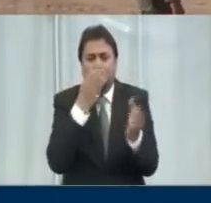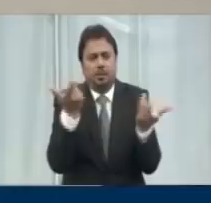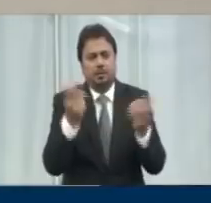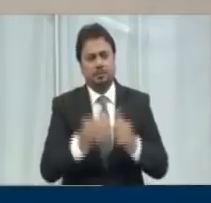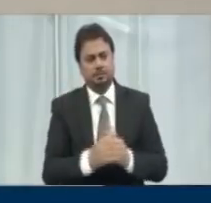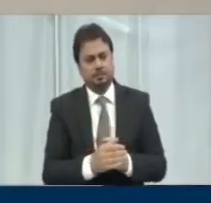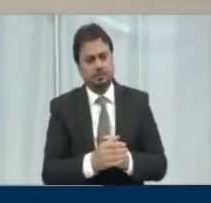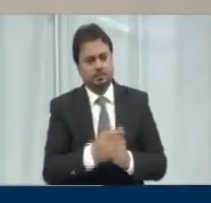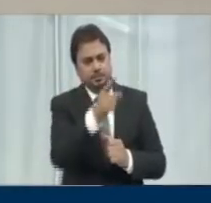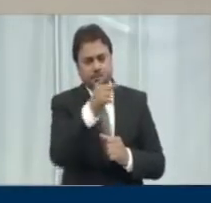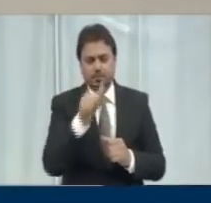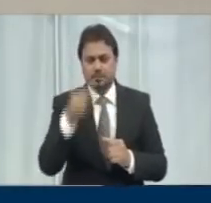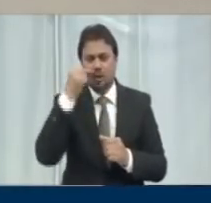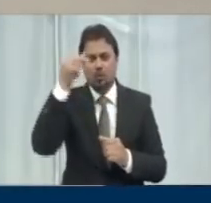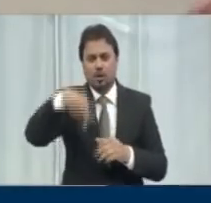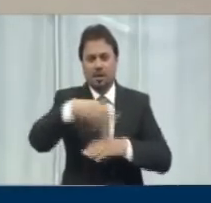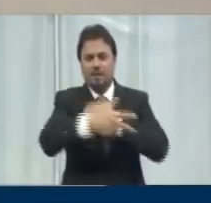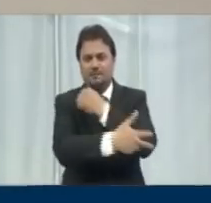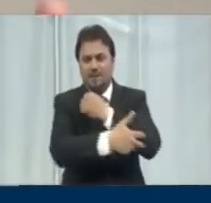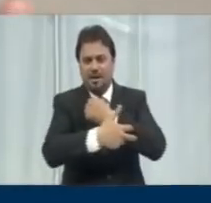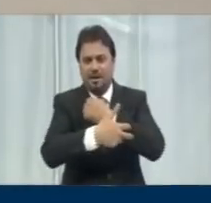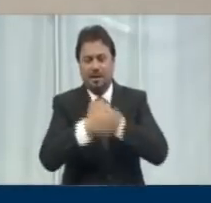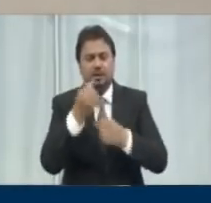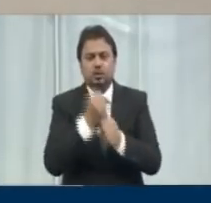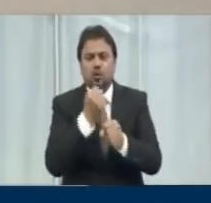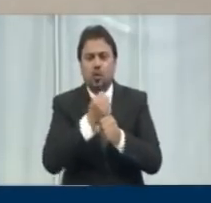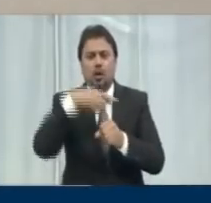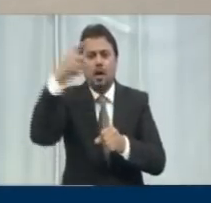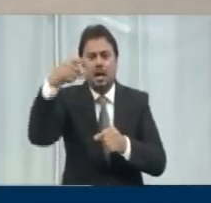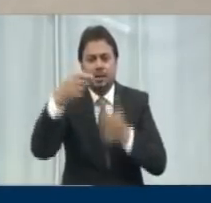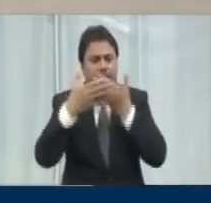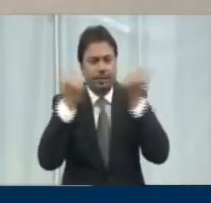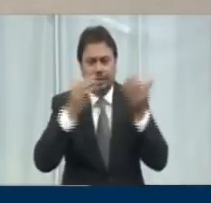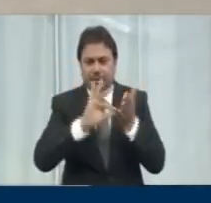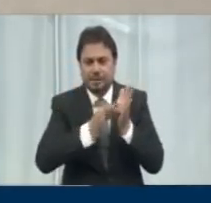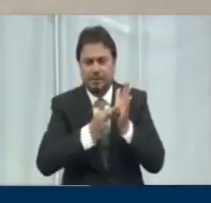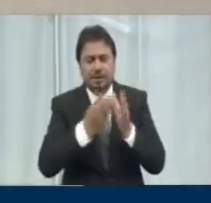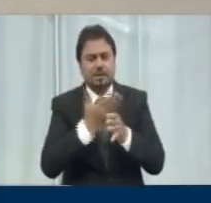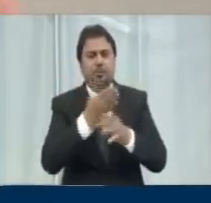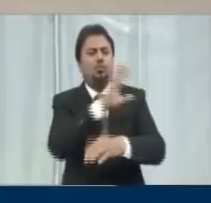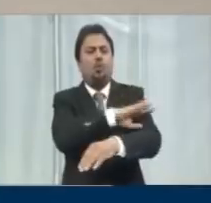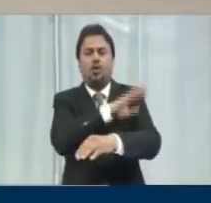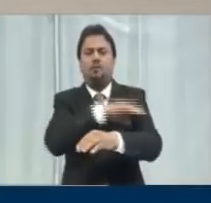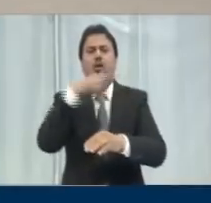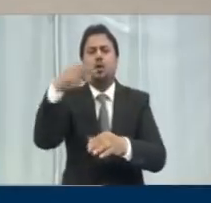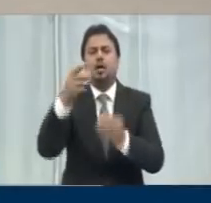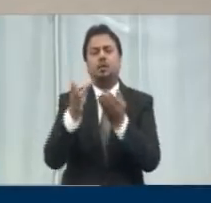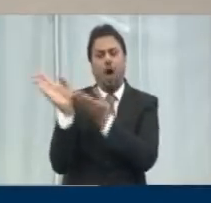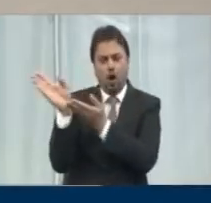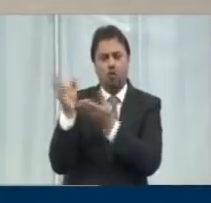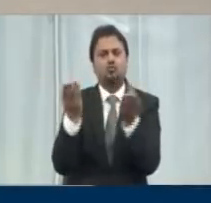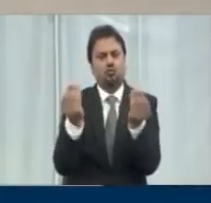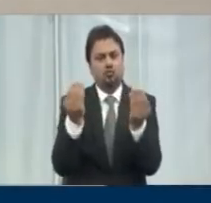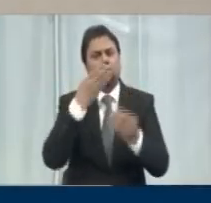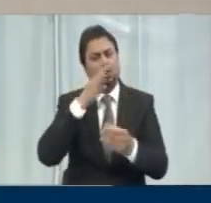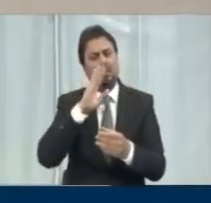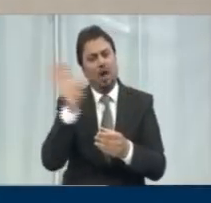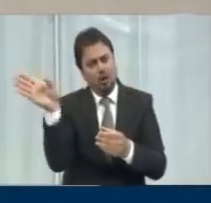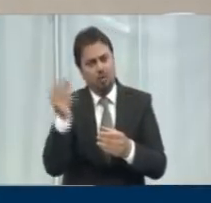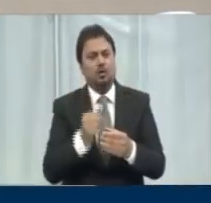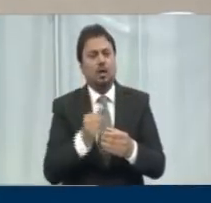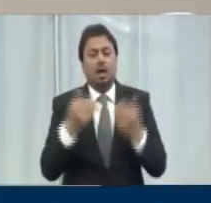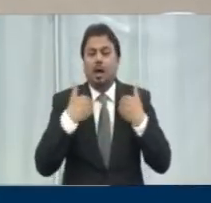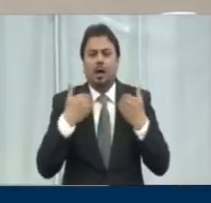إرادي. كل مواطن فقير وما عنده دخل يعني ولا عنده راتب، يعني هسه الموظف يريد نقول راتبه ماشي بس ما عنده لا عنده